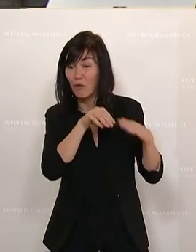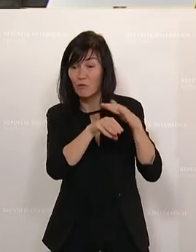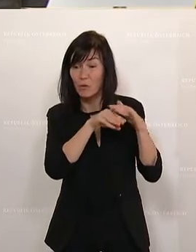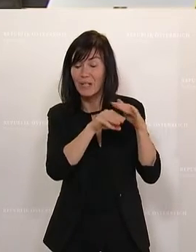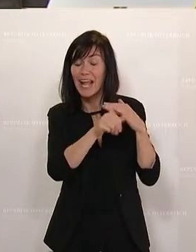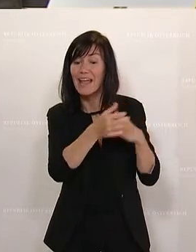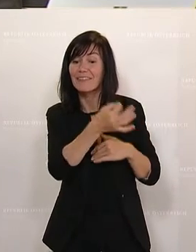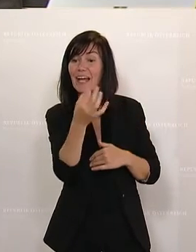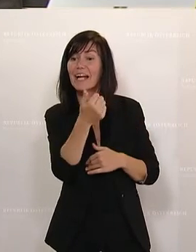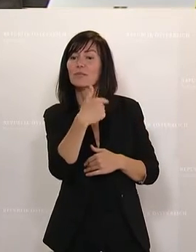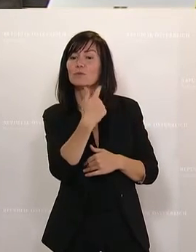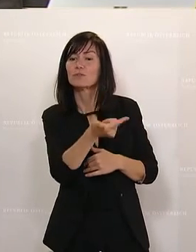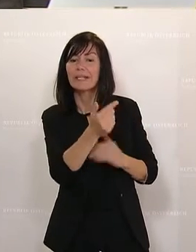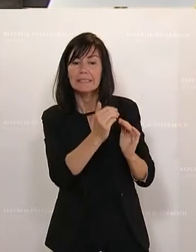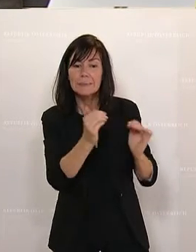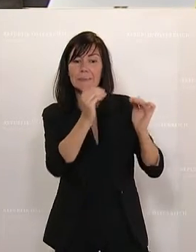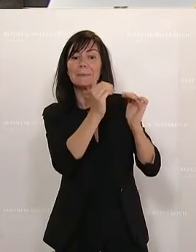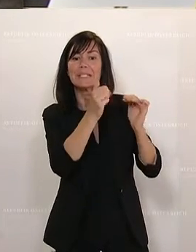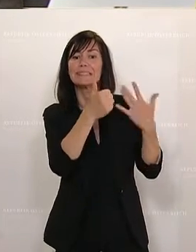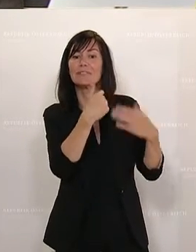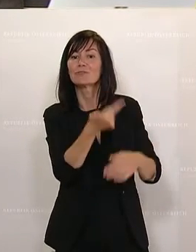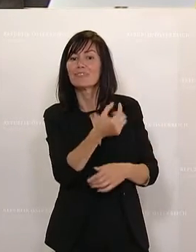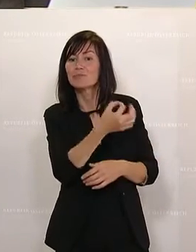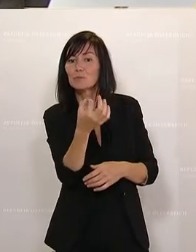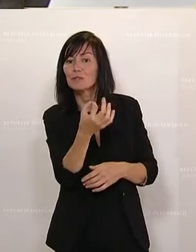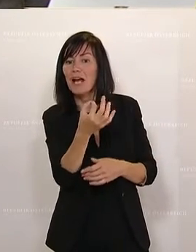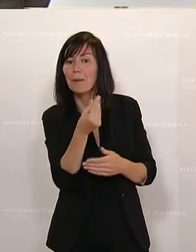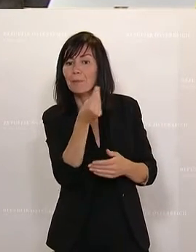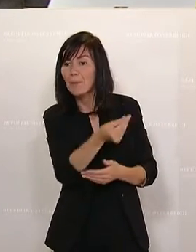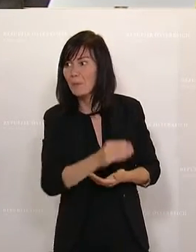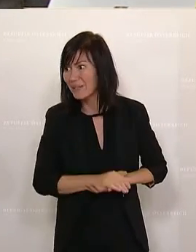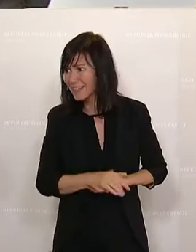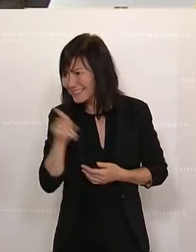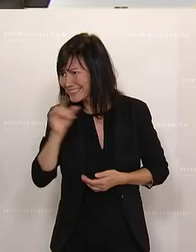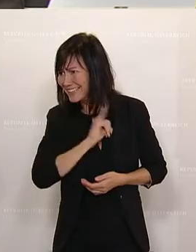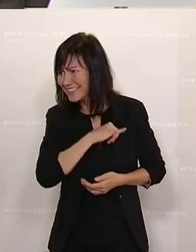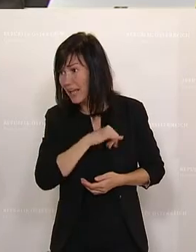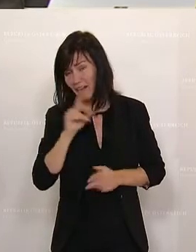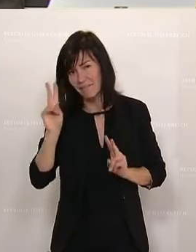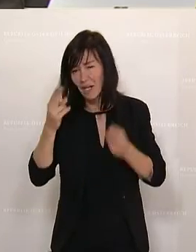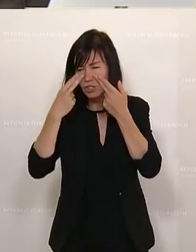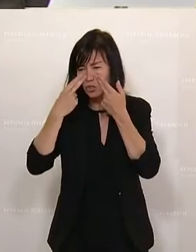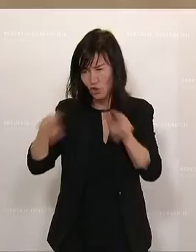Euro pro Tag auf 26 Euro erhöht wird. Schämen Sie sich.